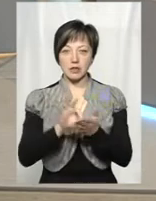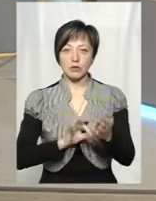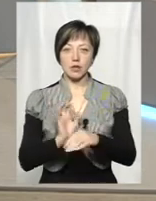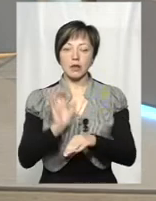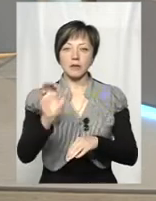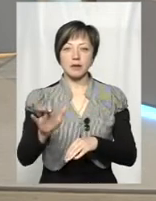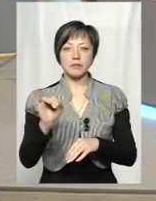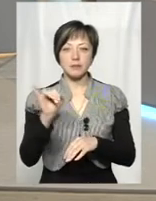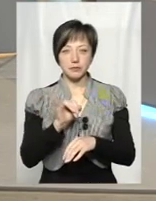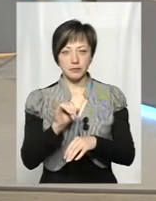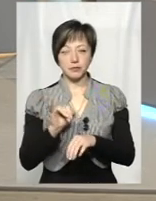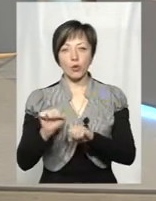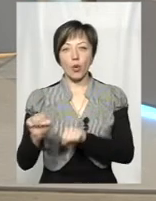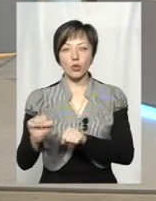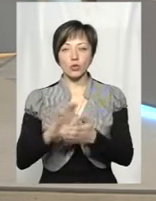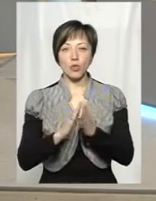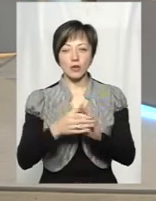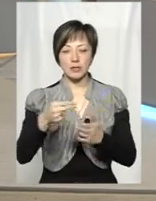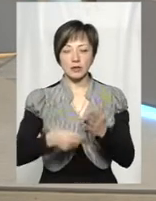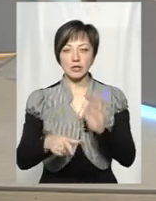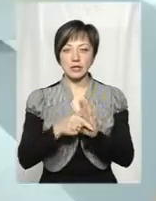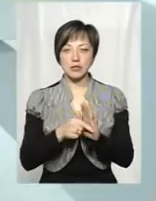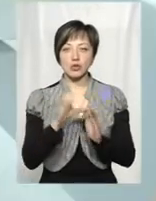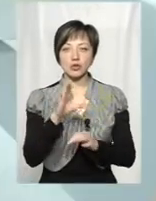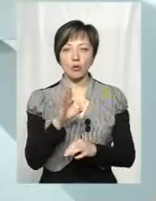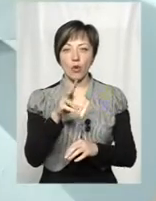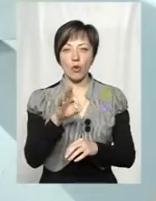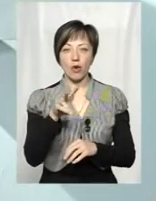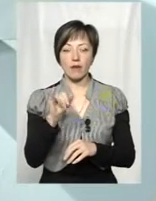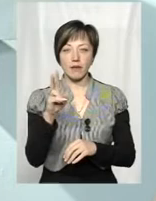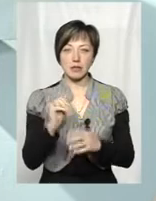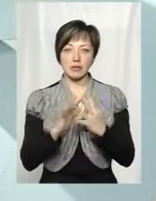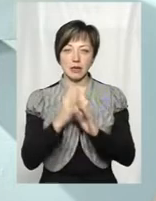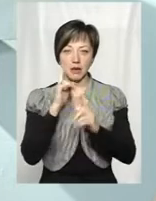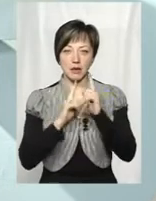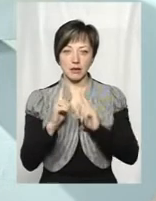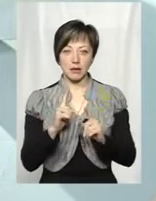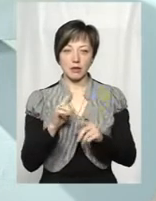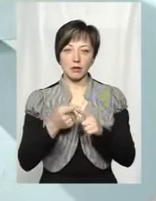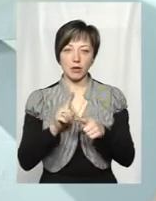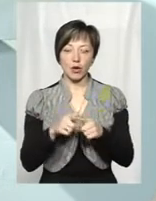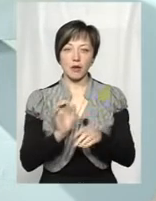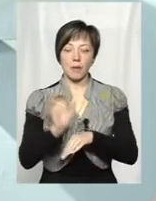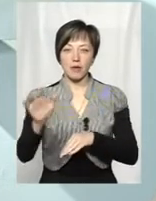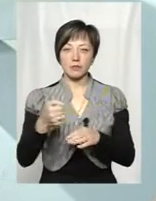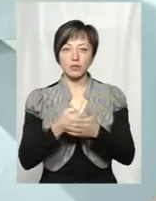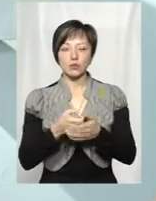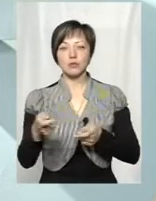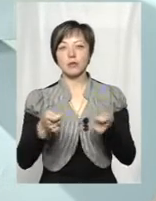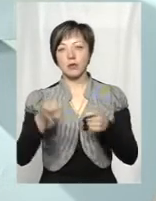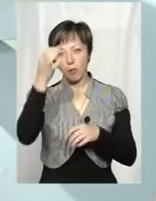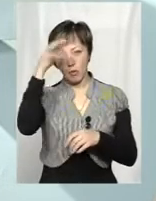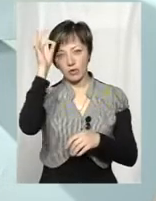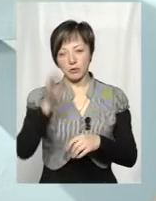і, мало того, охоронний договір, заключений Соколівською сільською радою, який діяв, направили до управління поліції області з